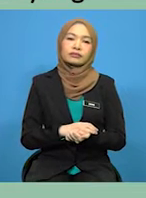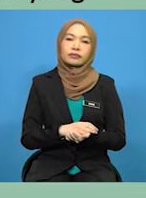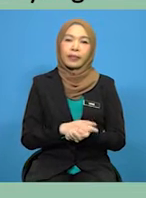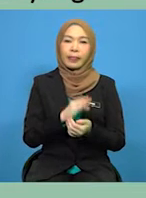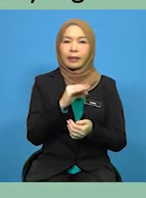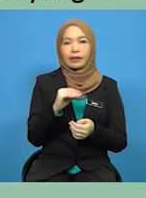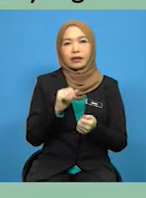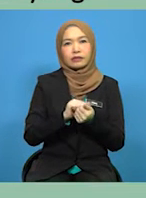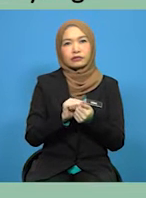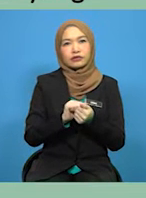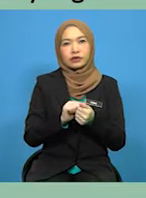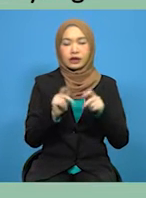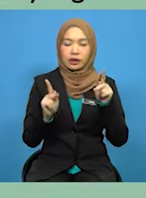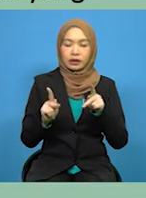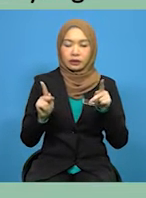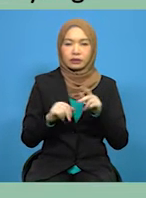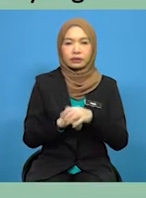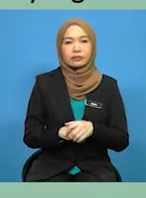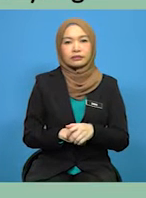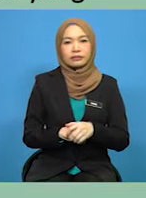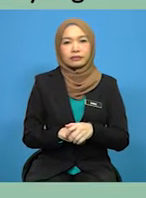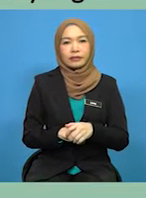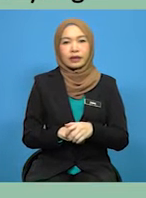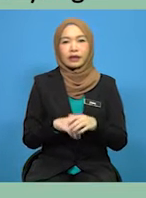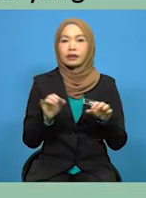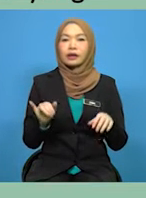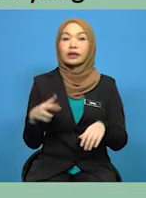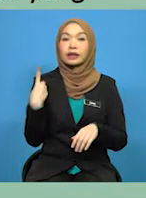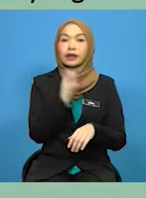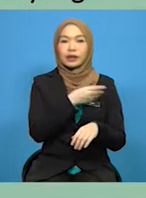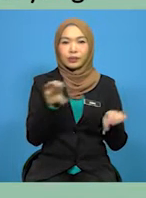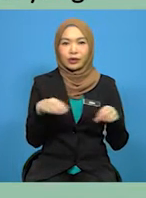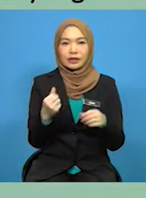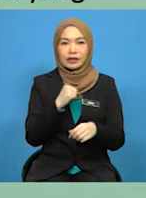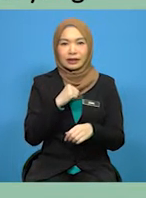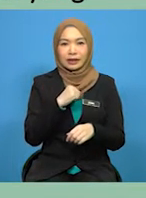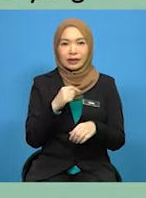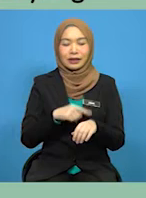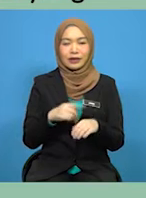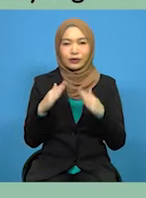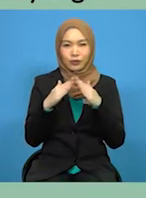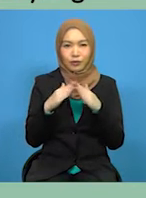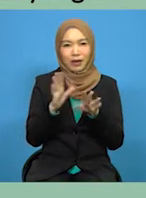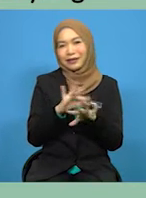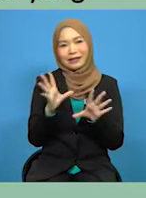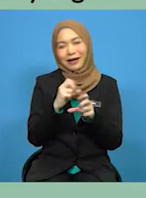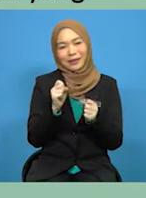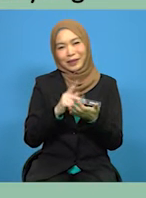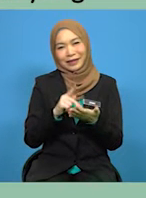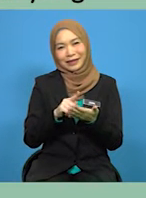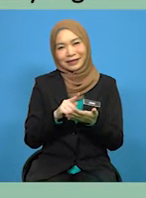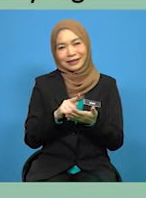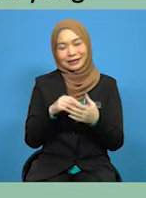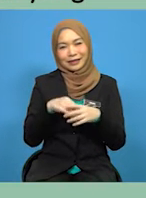memasak dan mencuci kereta yang dilakukan sendiri tidak diambil kira dalam